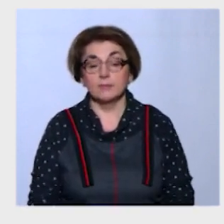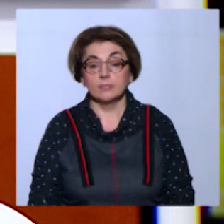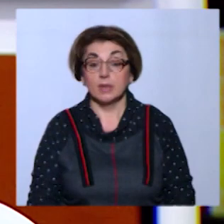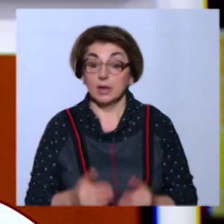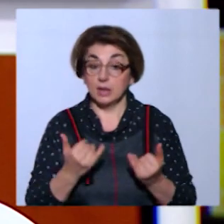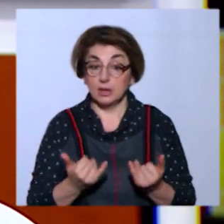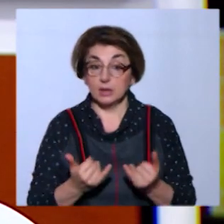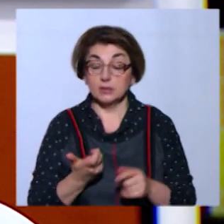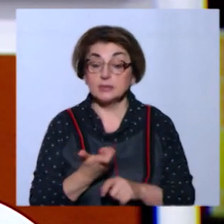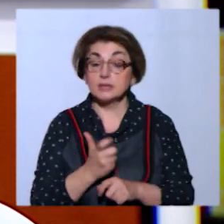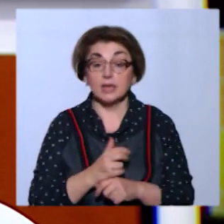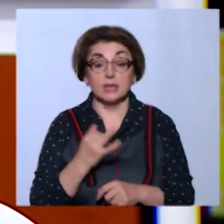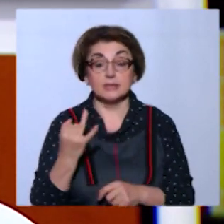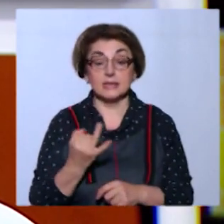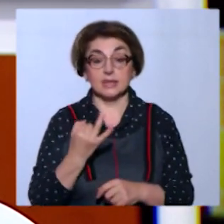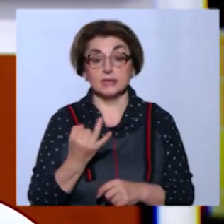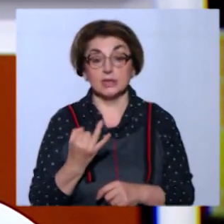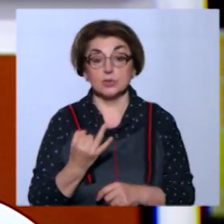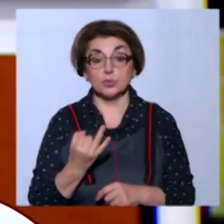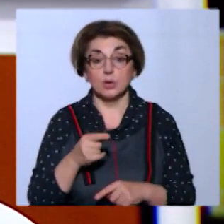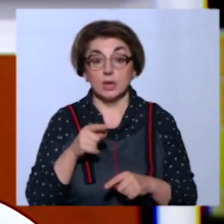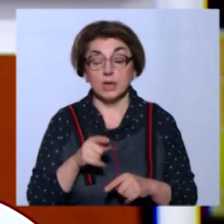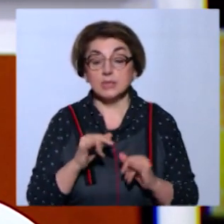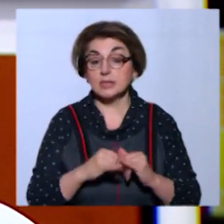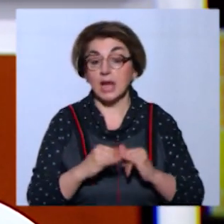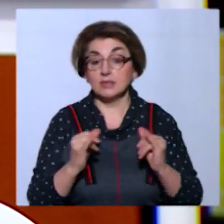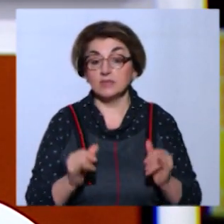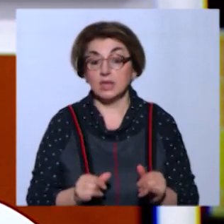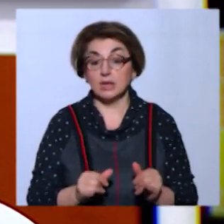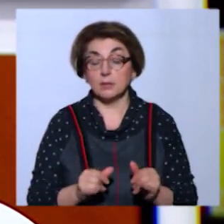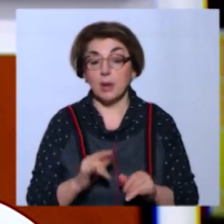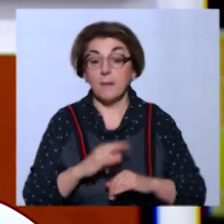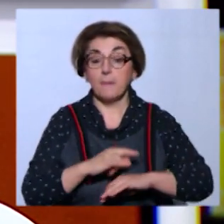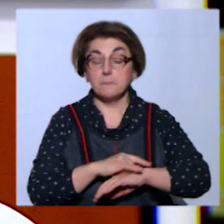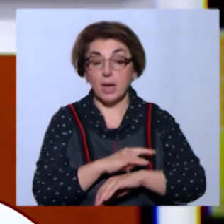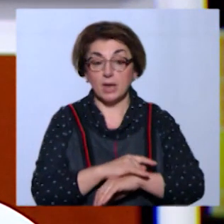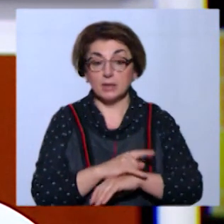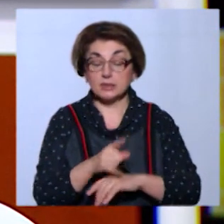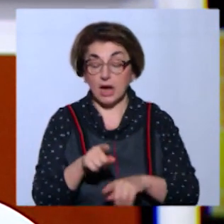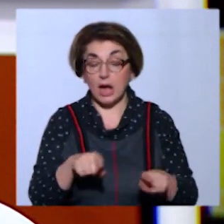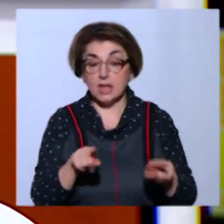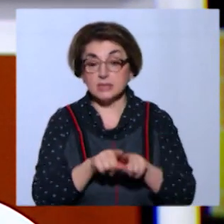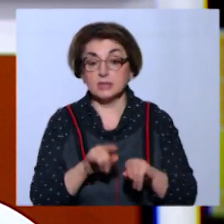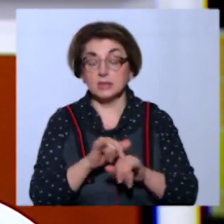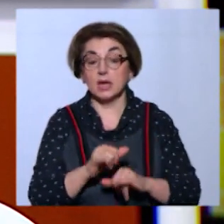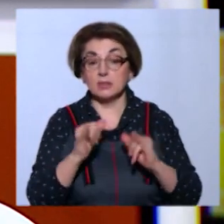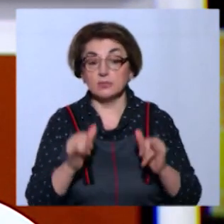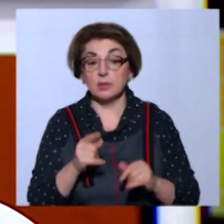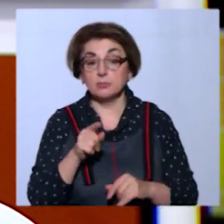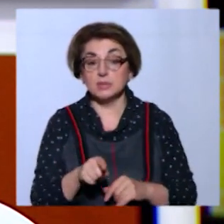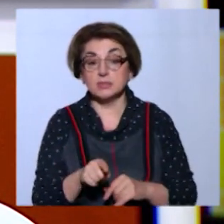ახლა ძალიან საინტერესოა, რომ ეს განვითარება, ბაყაყის ასეთი განვითარება,